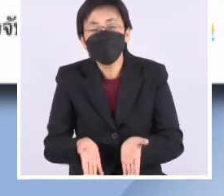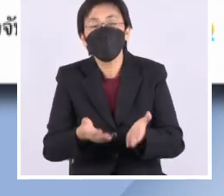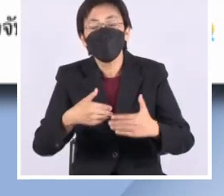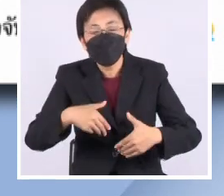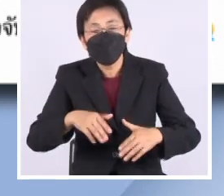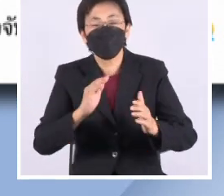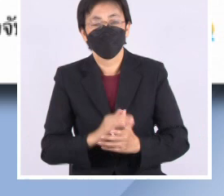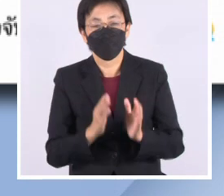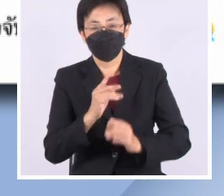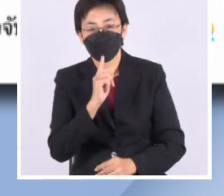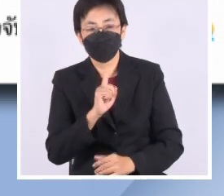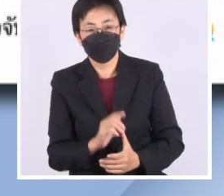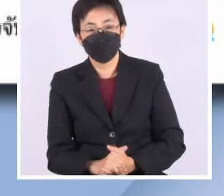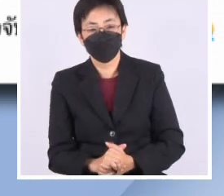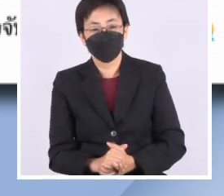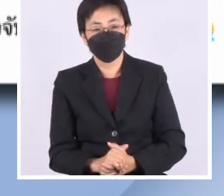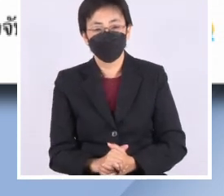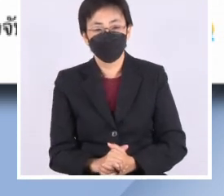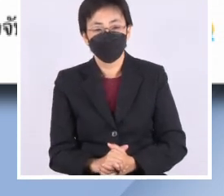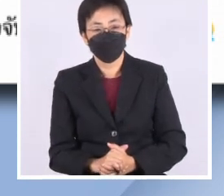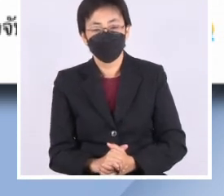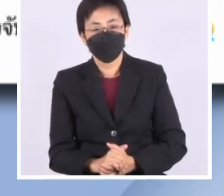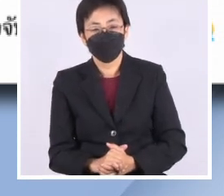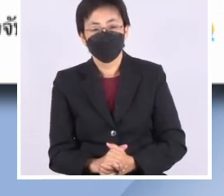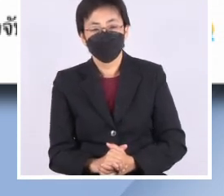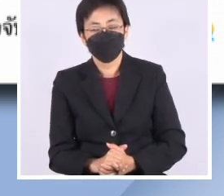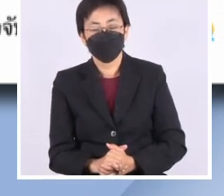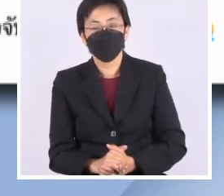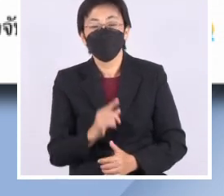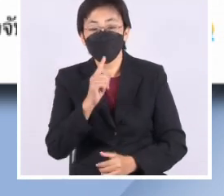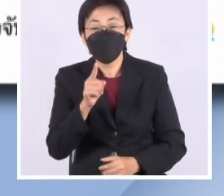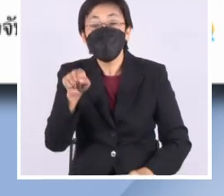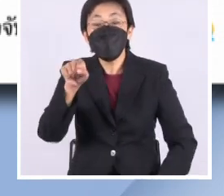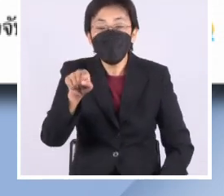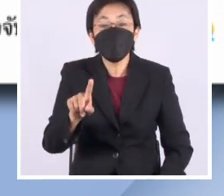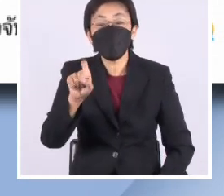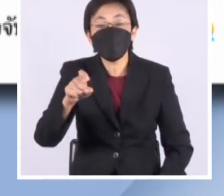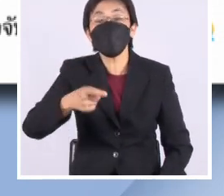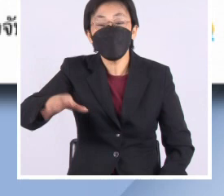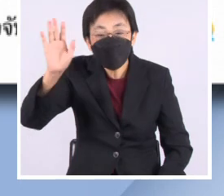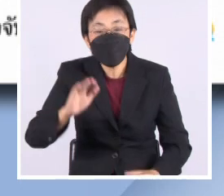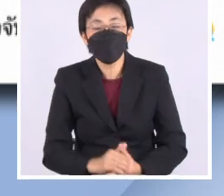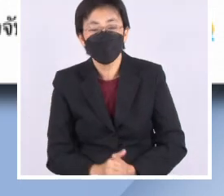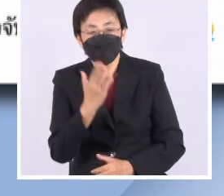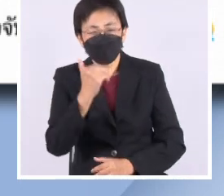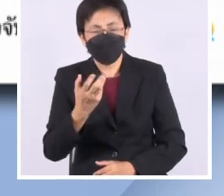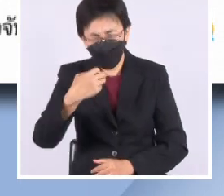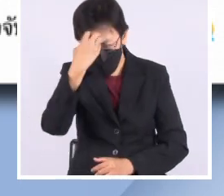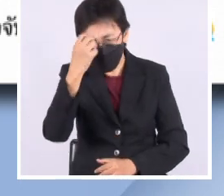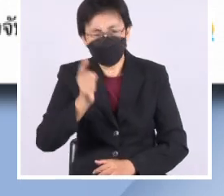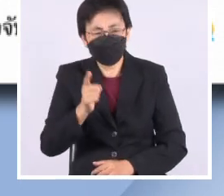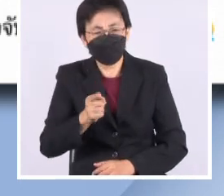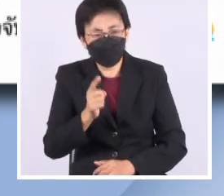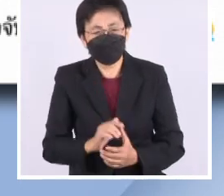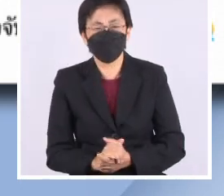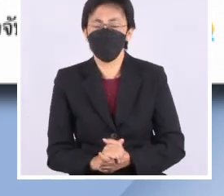าบแช่งนะคะไปลงนรกเถอะคนอย่างมึงขออนุญาตได้ไหมพูดได้ไหมอะ เพราะว่าเขาโกรธจริงๆนะคะท